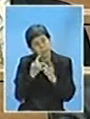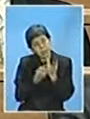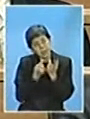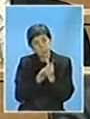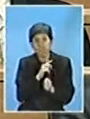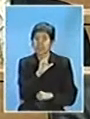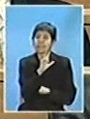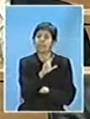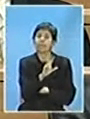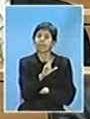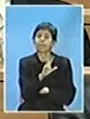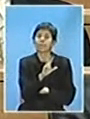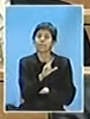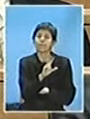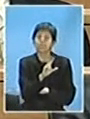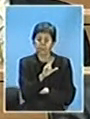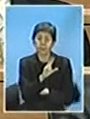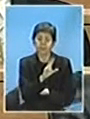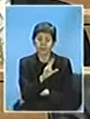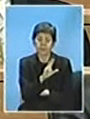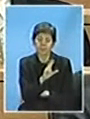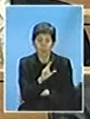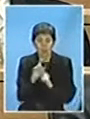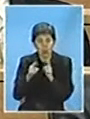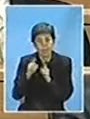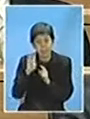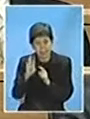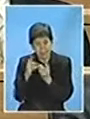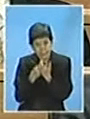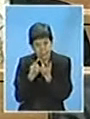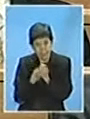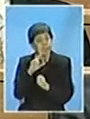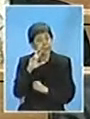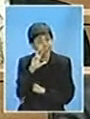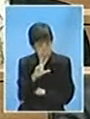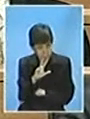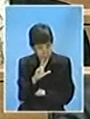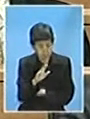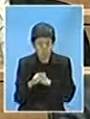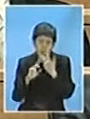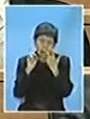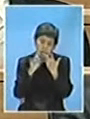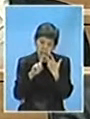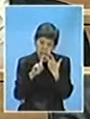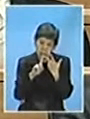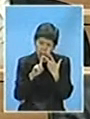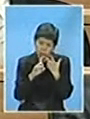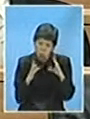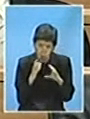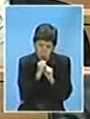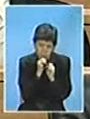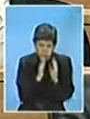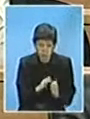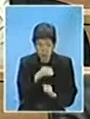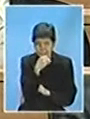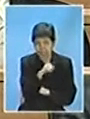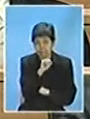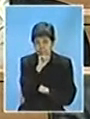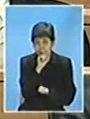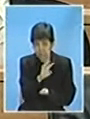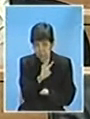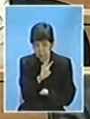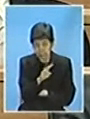ครับวงเล็บ3นับได้3นะวงเล็บ4นับได้3นะครับแล้วพอมาวงเล็บทั้งหมดเนี่ย14คนน